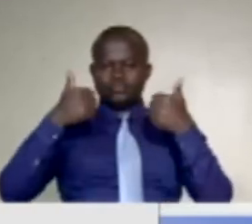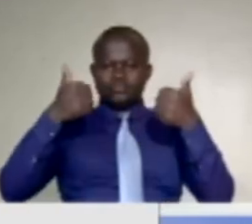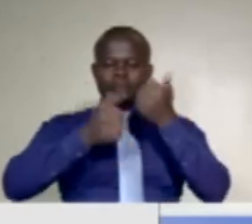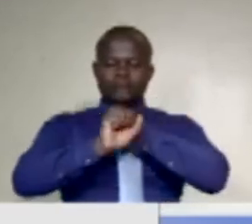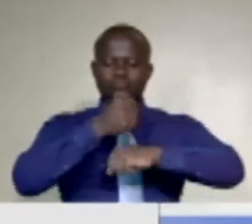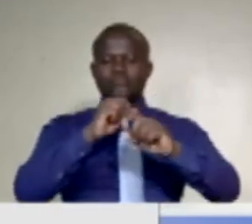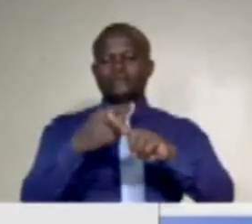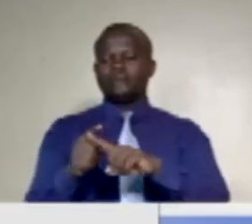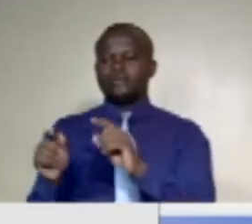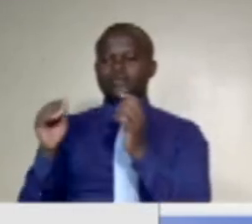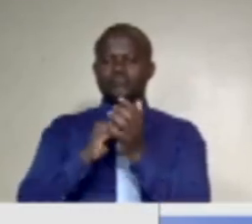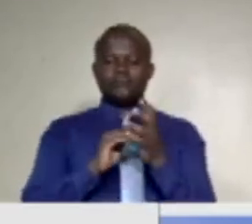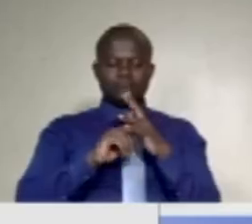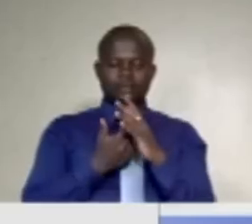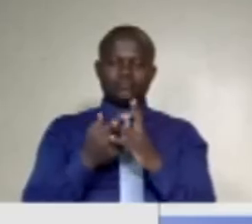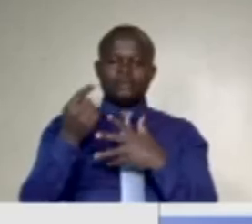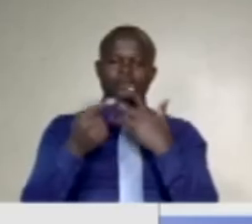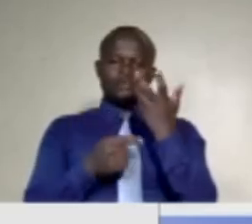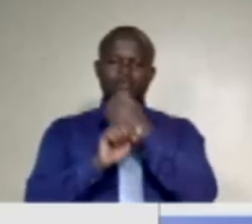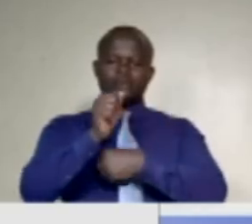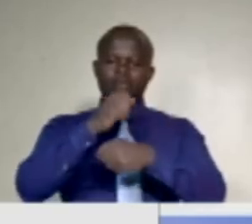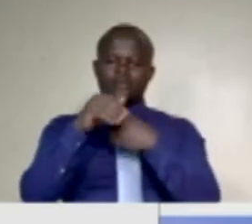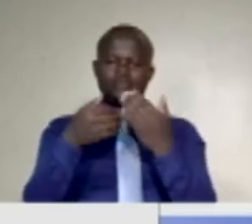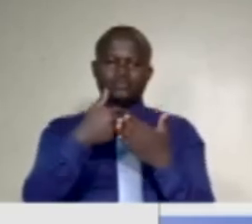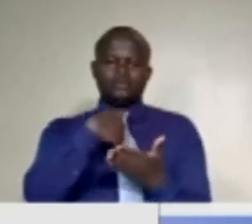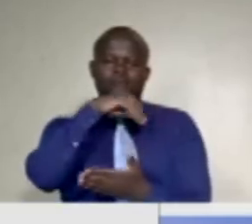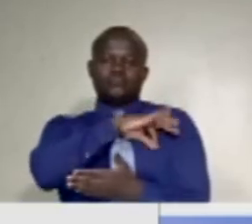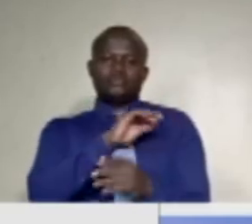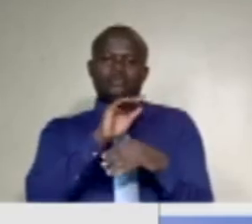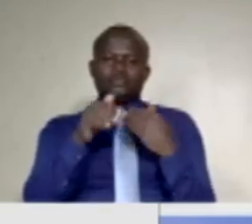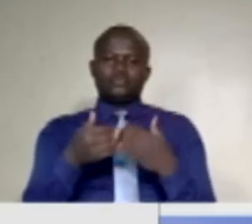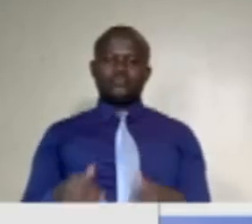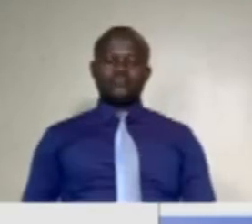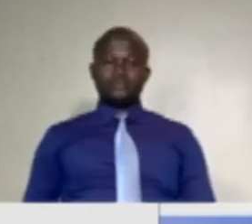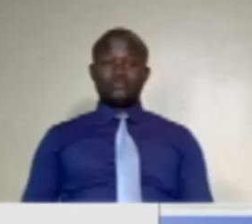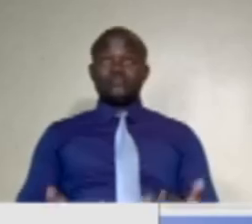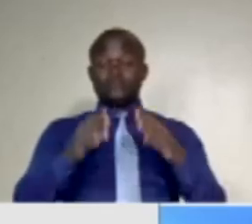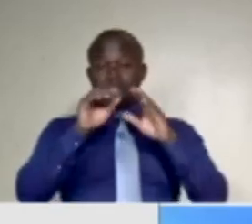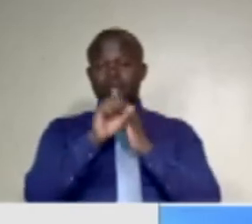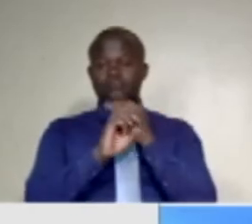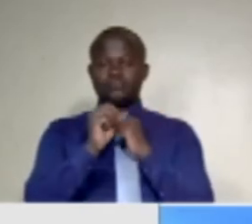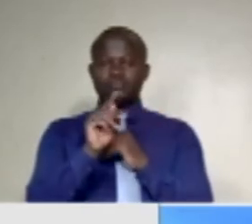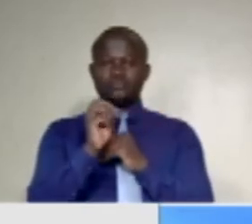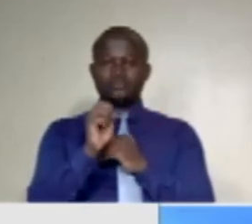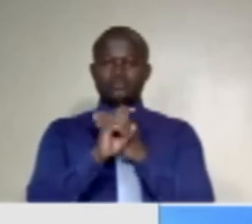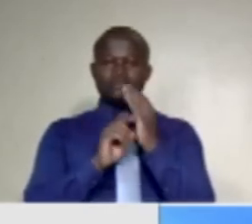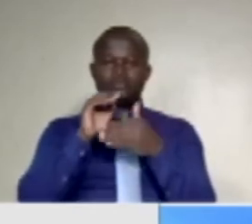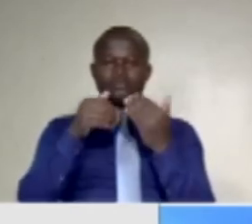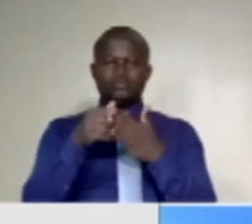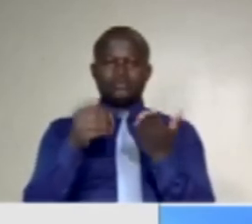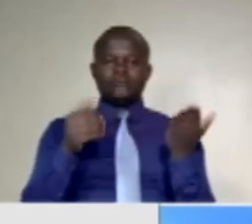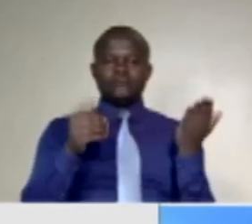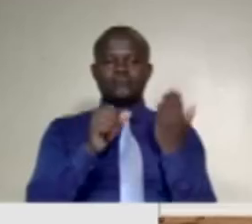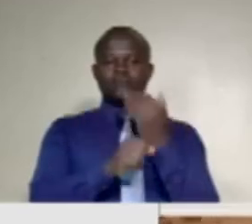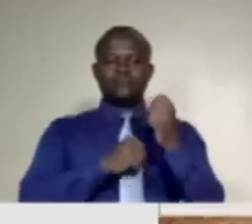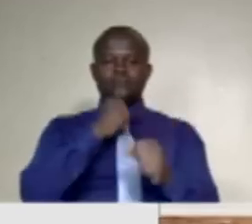ibikorwa bitandukanye bigaherwaho ibyo bikorwa bigirira inyungu abaturage. Uretse aha mu murenge wa Mukama mu karere kose ka Nyagatare muri